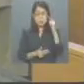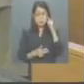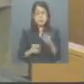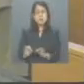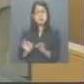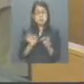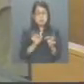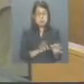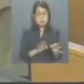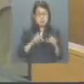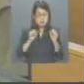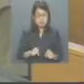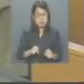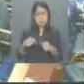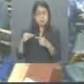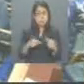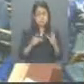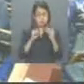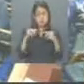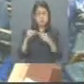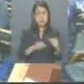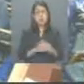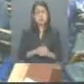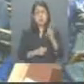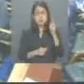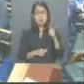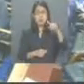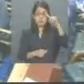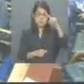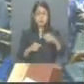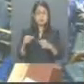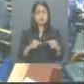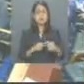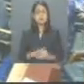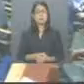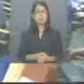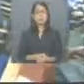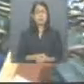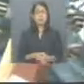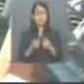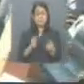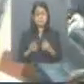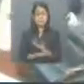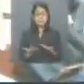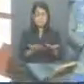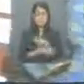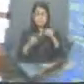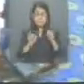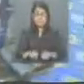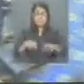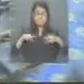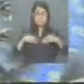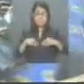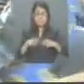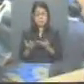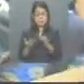2ออกไปจนถึงวันเสาร์ที่21เมษายนนี้สำหรับวันพิจารณาลงมติเห็นชอบร่างกฎหมายทั้ง3ฉบับ